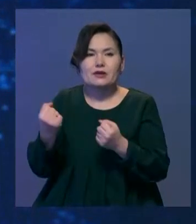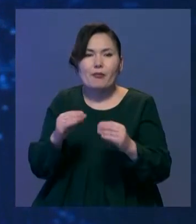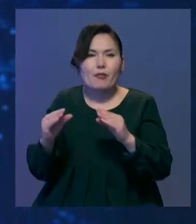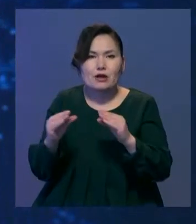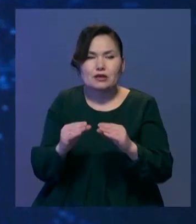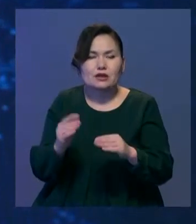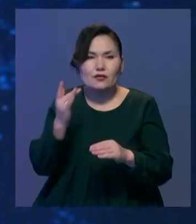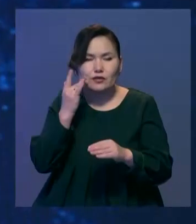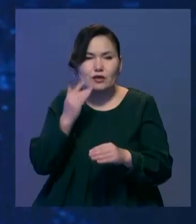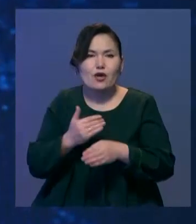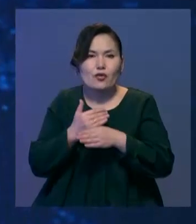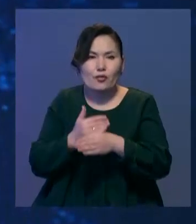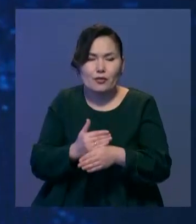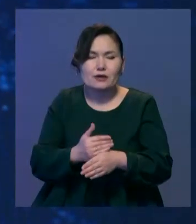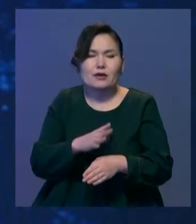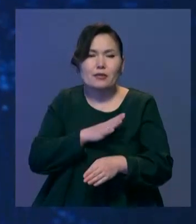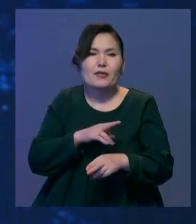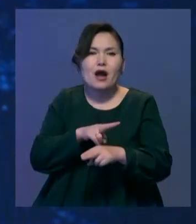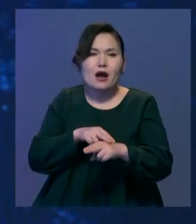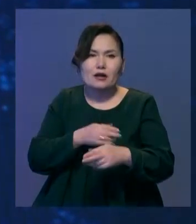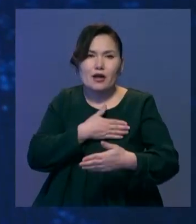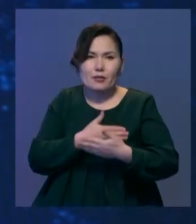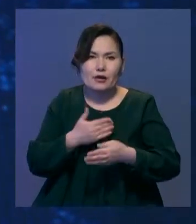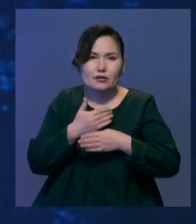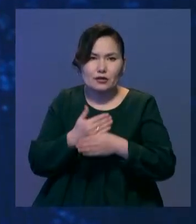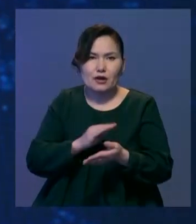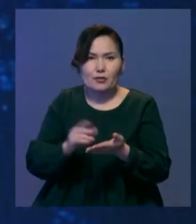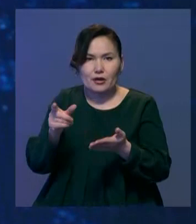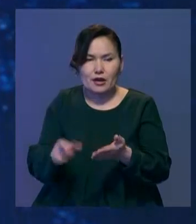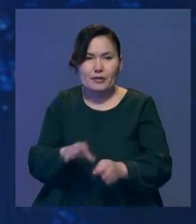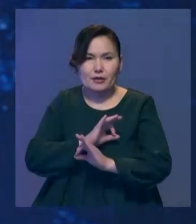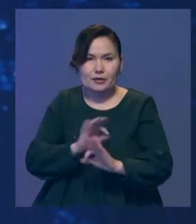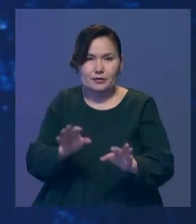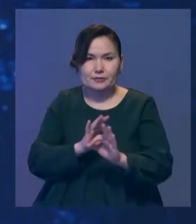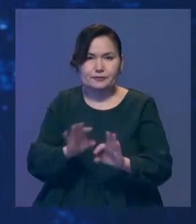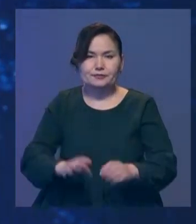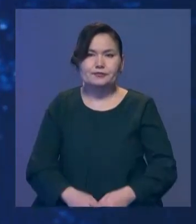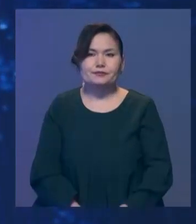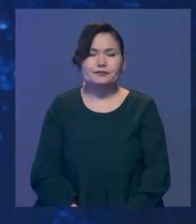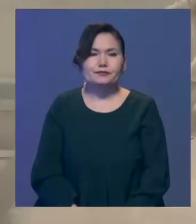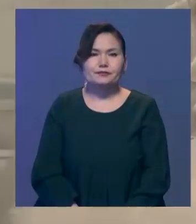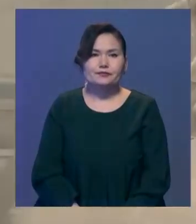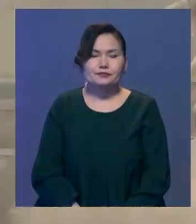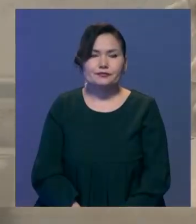жүр. Құқық қызметкерлерінің бұл ұсынысын жұрт қалай қабылдап жатыр, бұл жайлы әріптесім айтып береді.